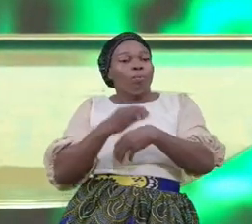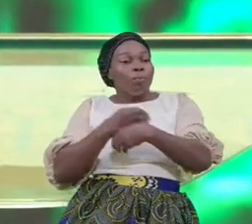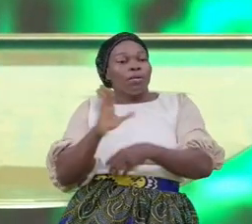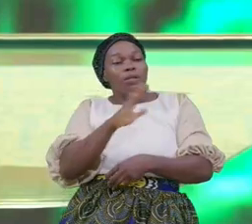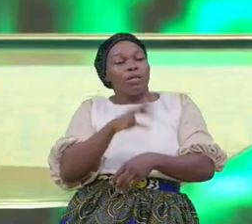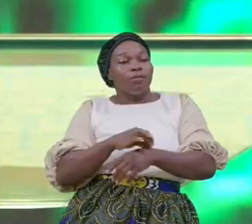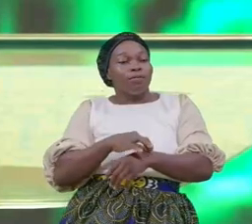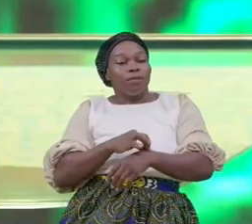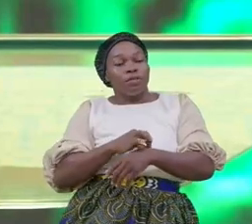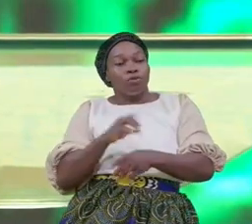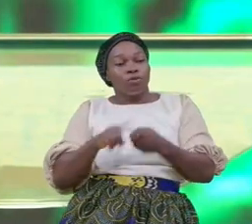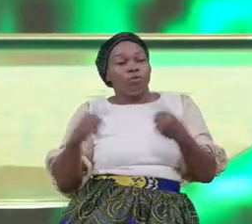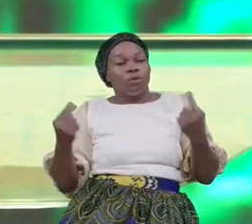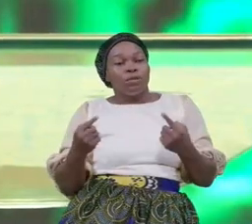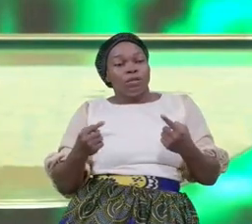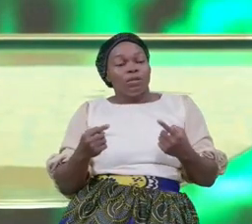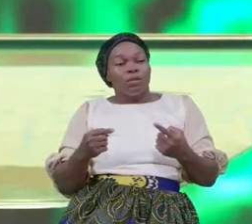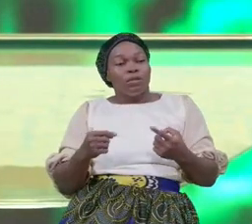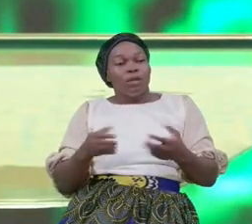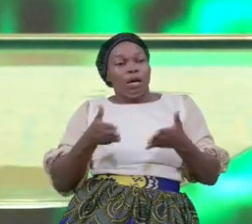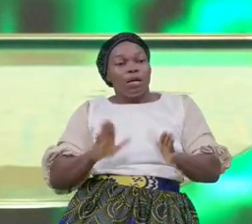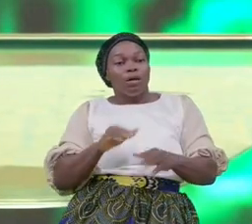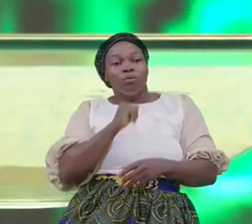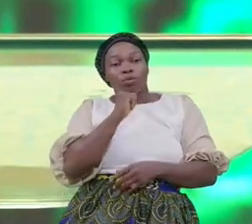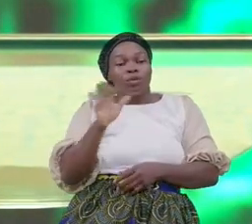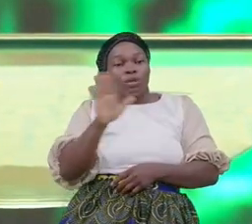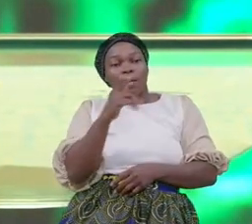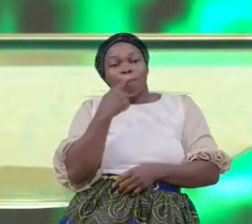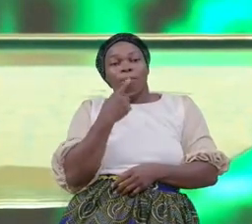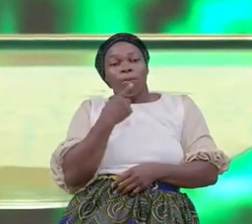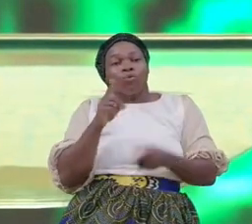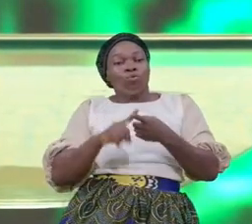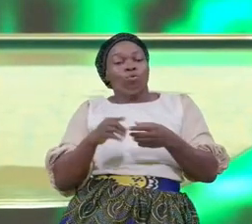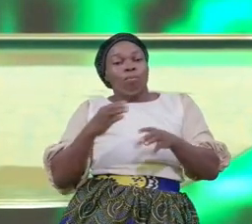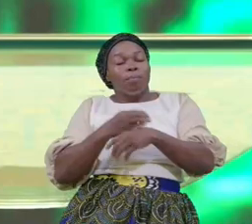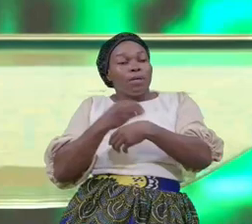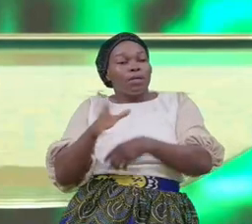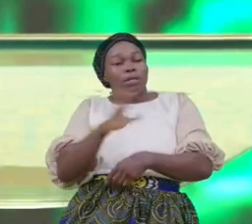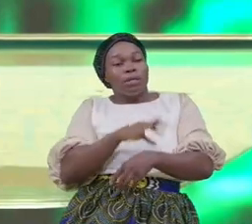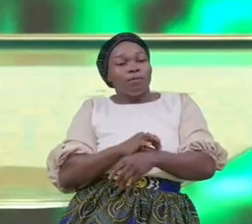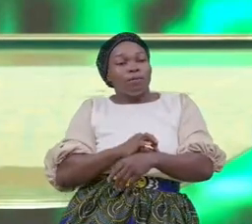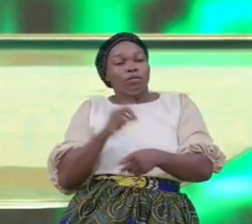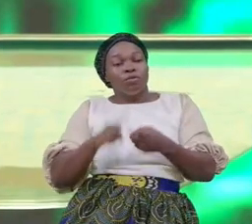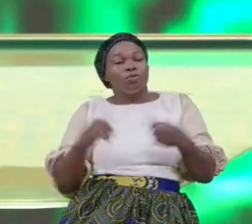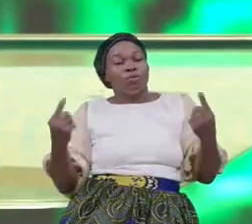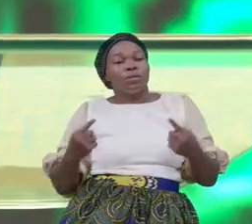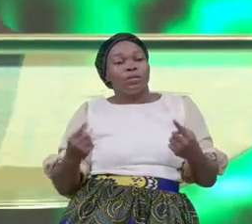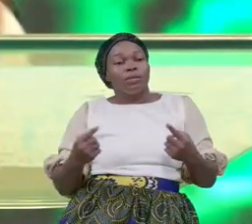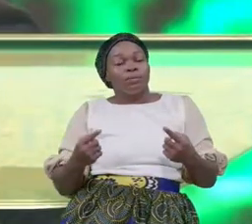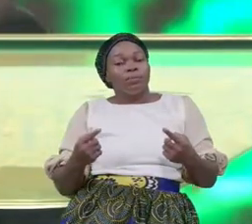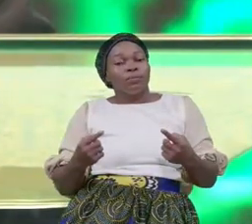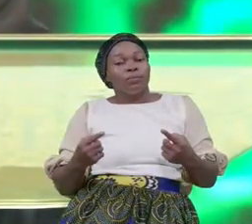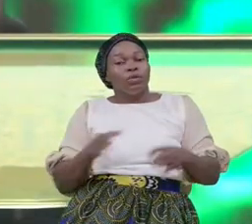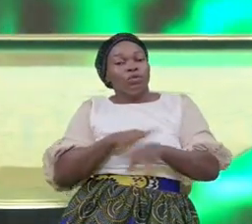5. Ne permets pas à ta bouche de faire pécher ta chair. Ne permets pas à ta bouche de faire pécher ta chair.